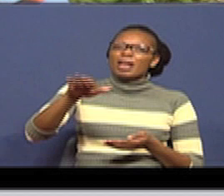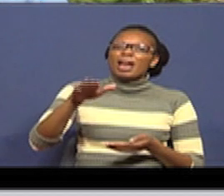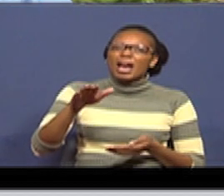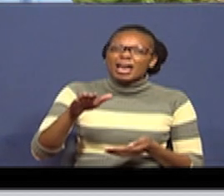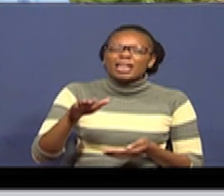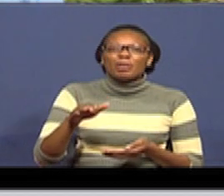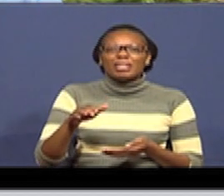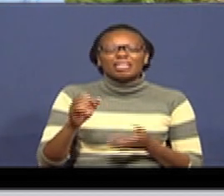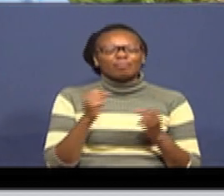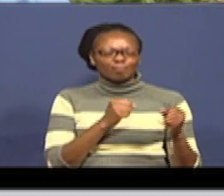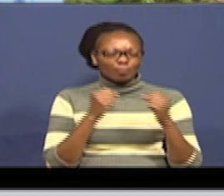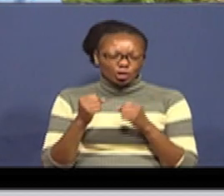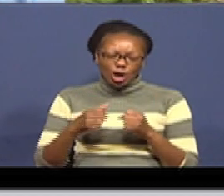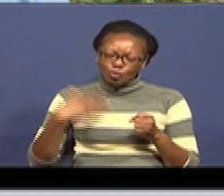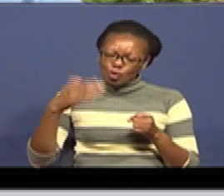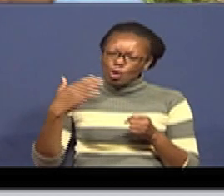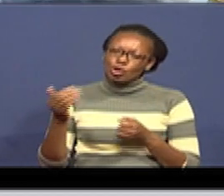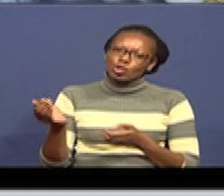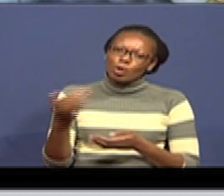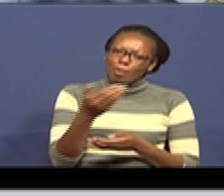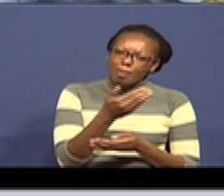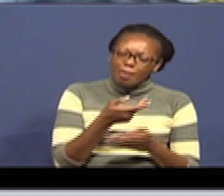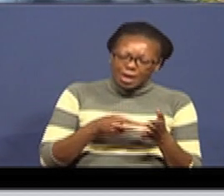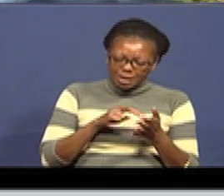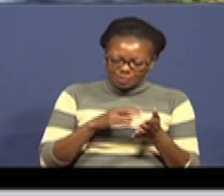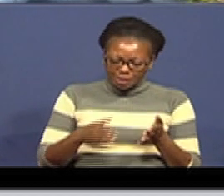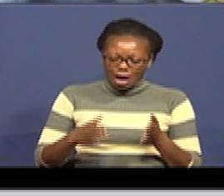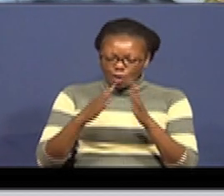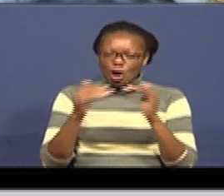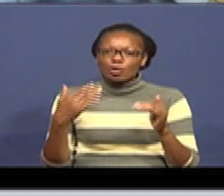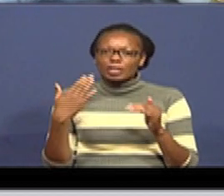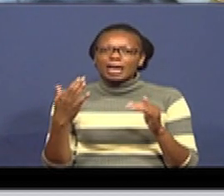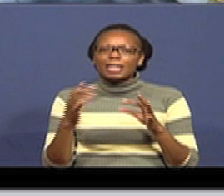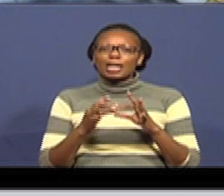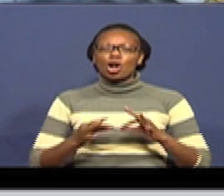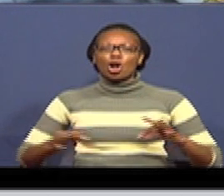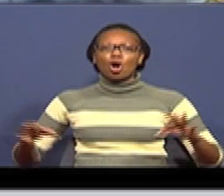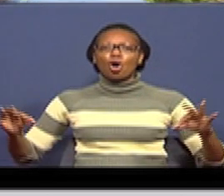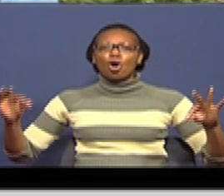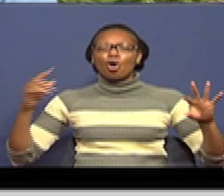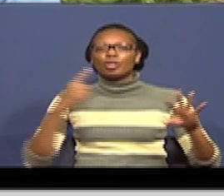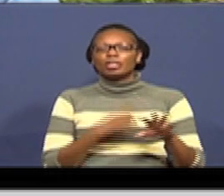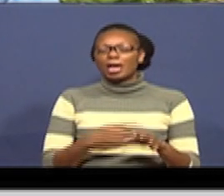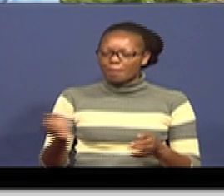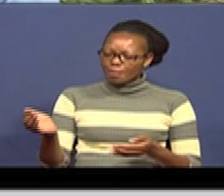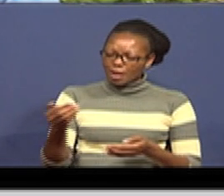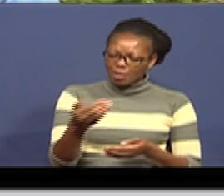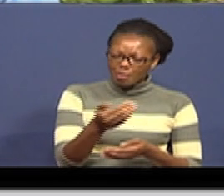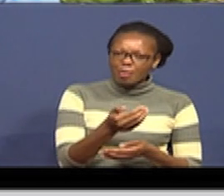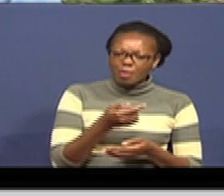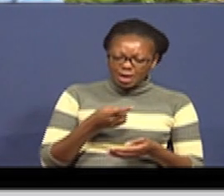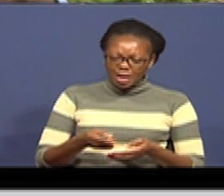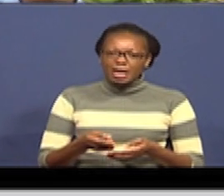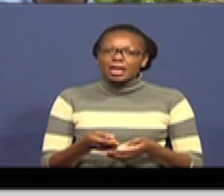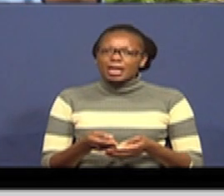Ukipanda nje itaisha haraka, lakini kwa greenhouse itachukua muda mrefu ukisustain soko lako.